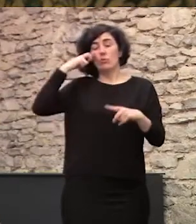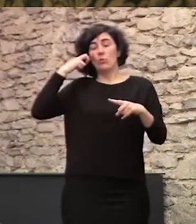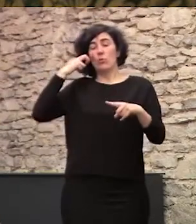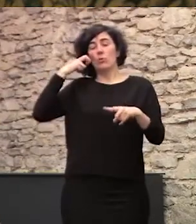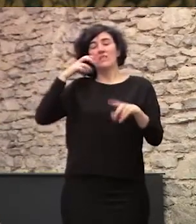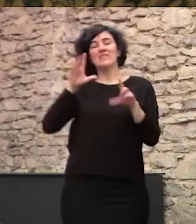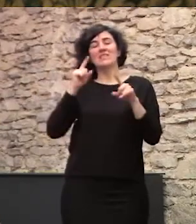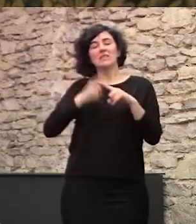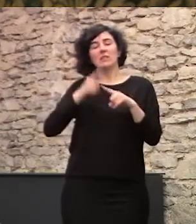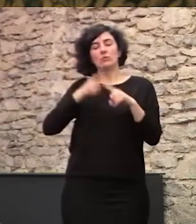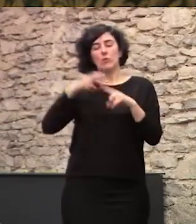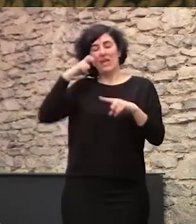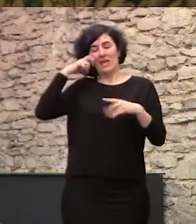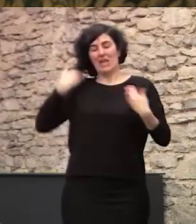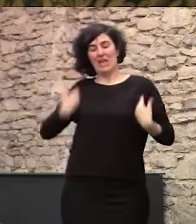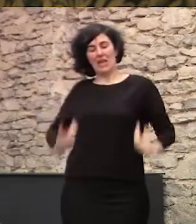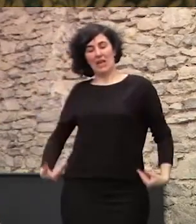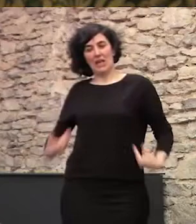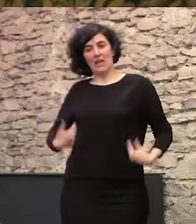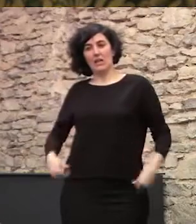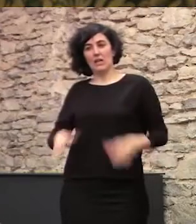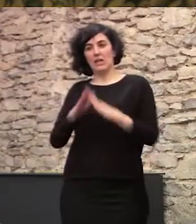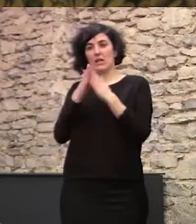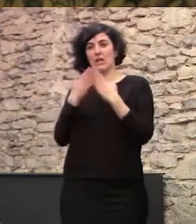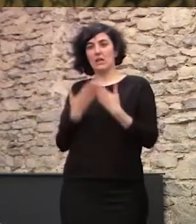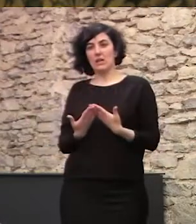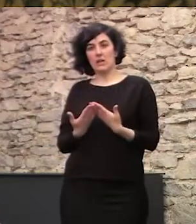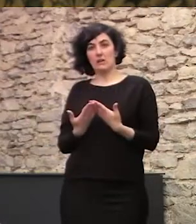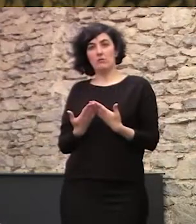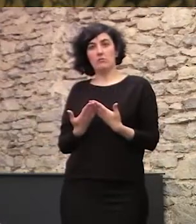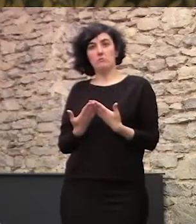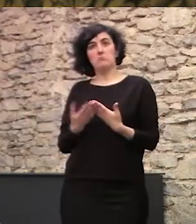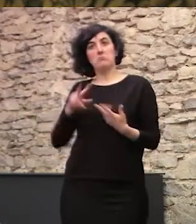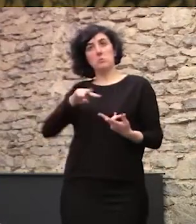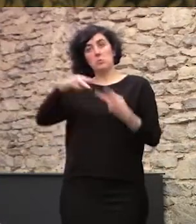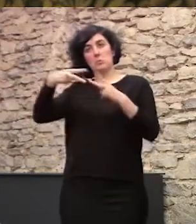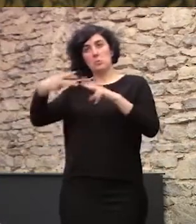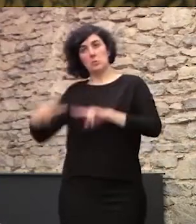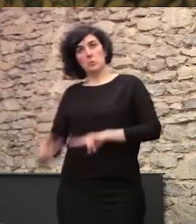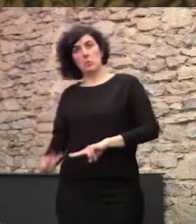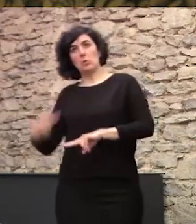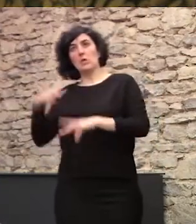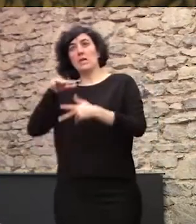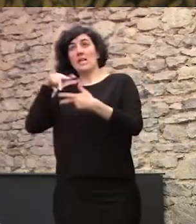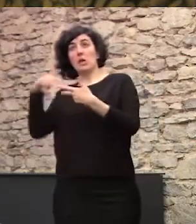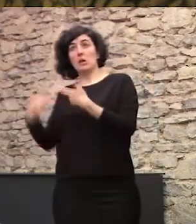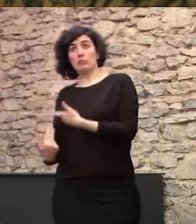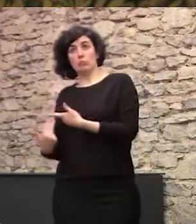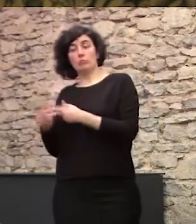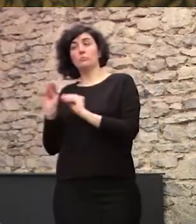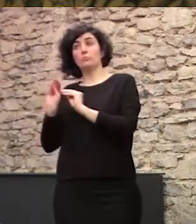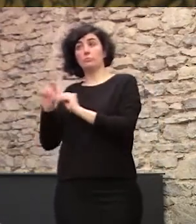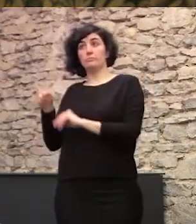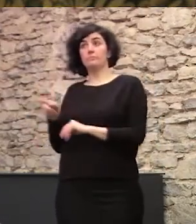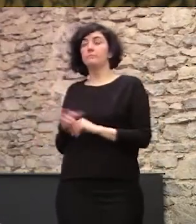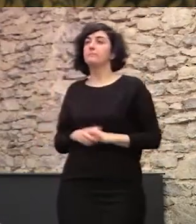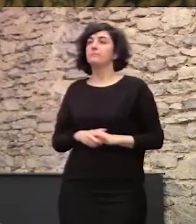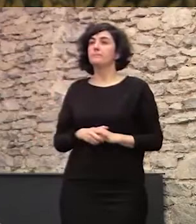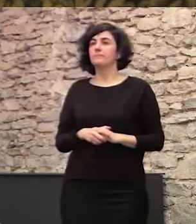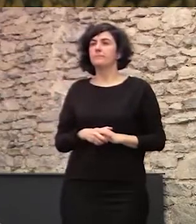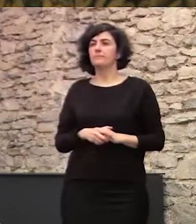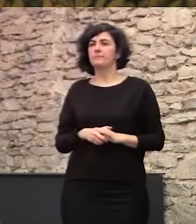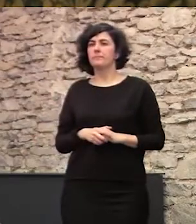itzulia da, eta emakume handi bati hitz handiak jartzen dizkio, eta euskeraz Danelek berak itzulia da.